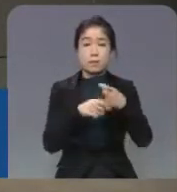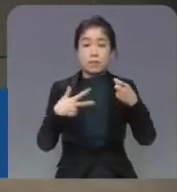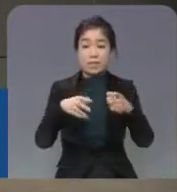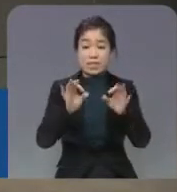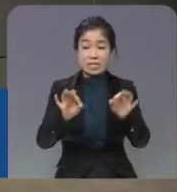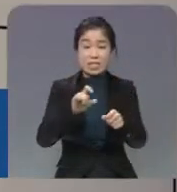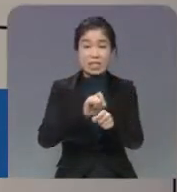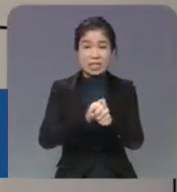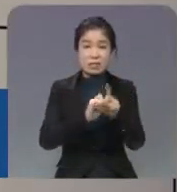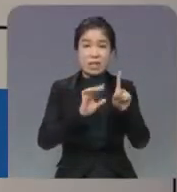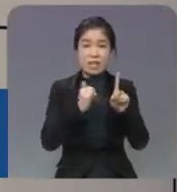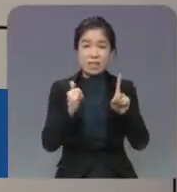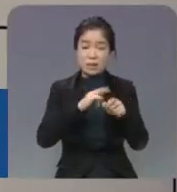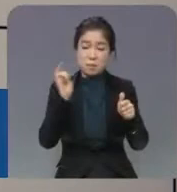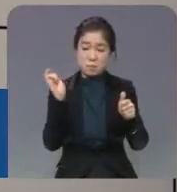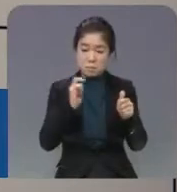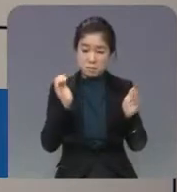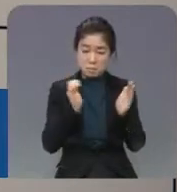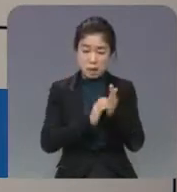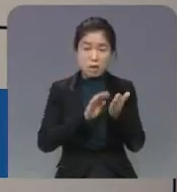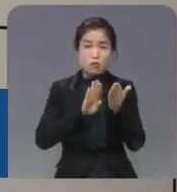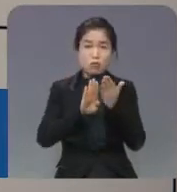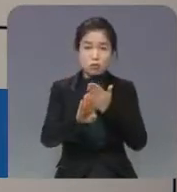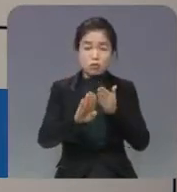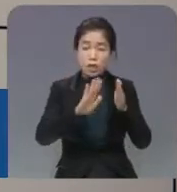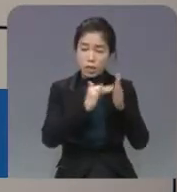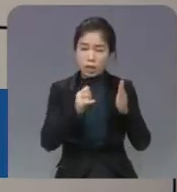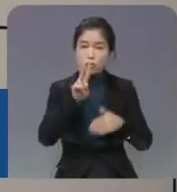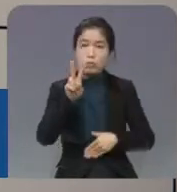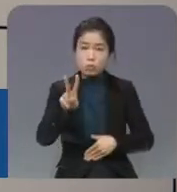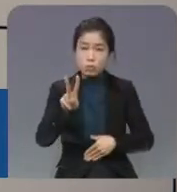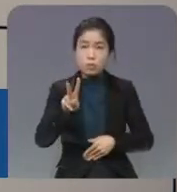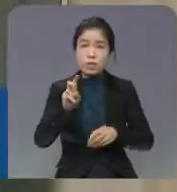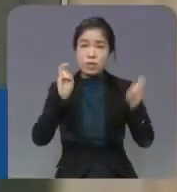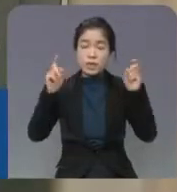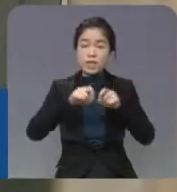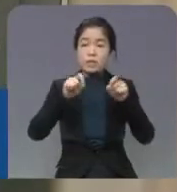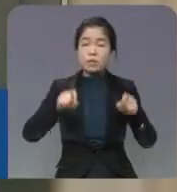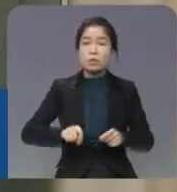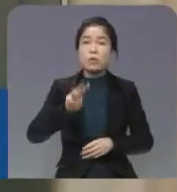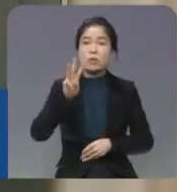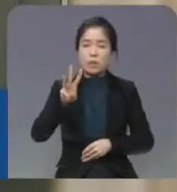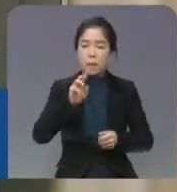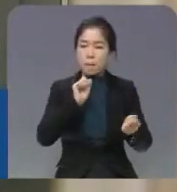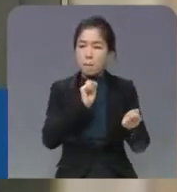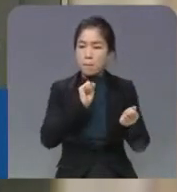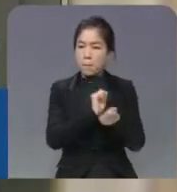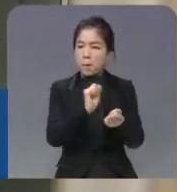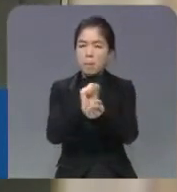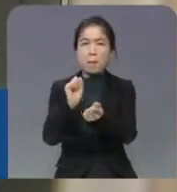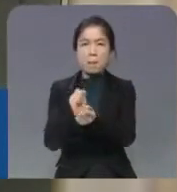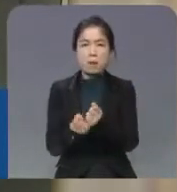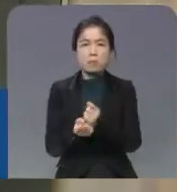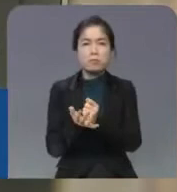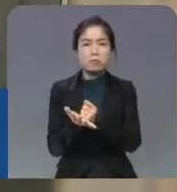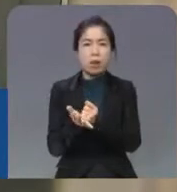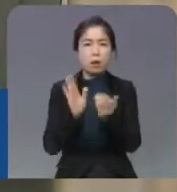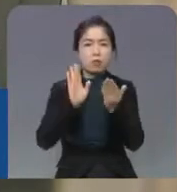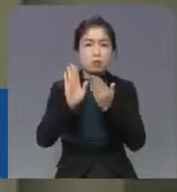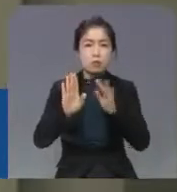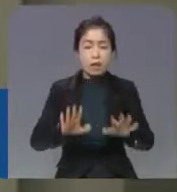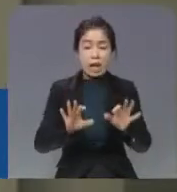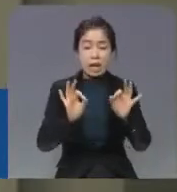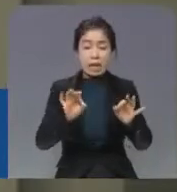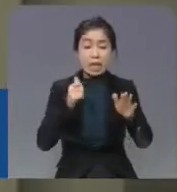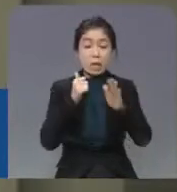은행 직원 한 명이 확진 판정을 받은 뒤 그 가족 2명과 직장 동료 3명이 잇따라 확진 판정을 받은 데 이어서